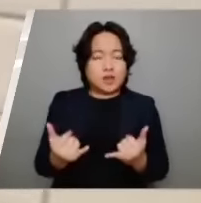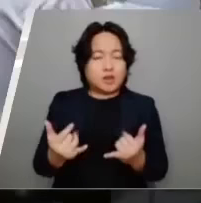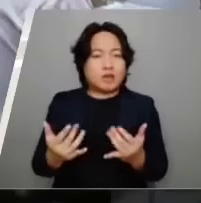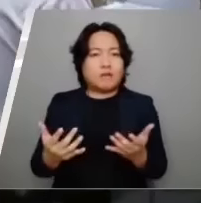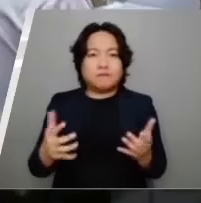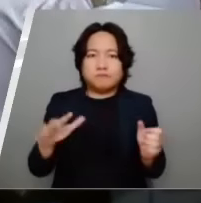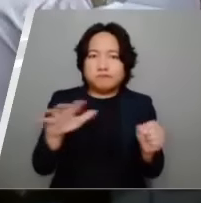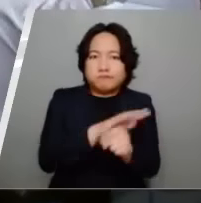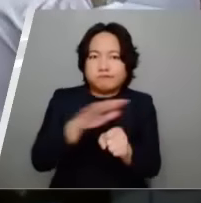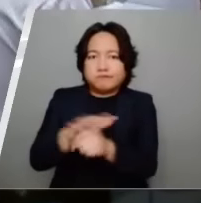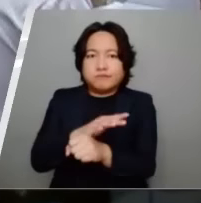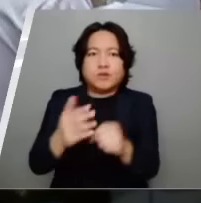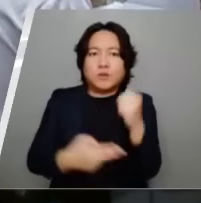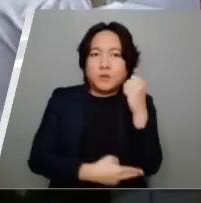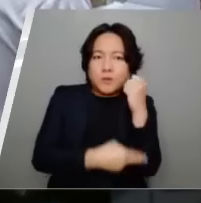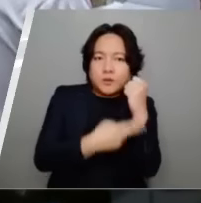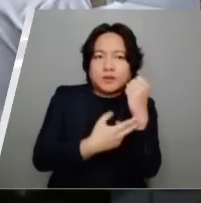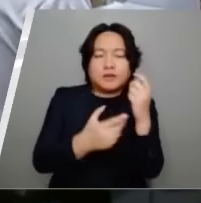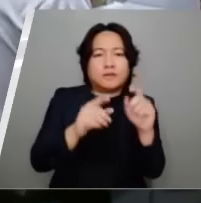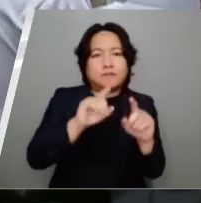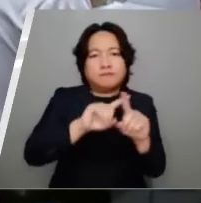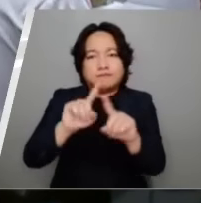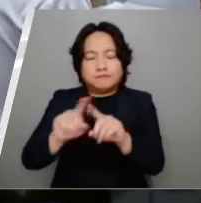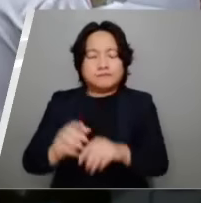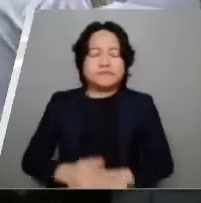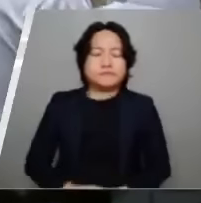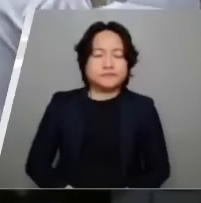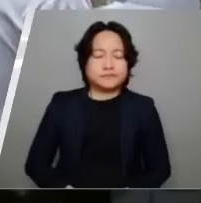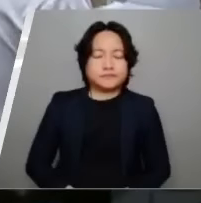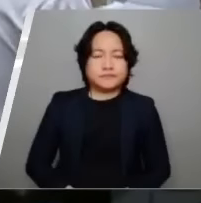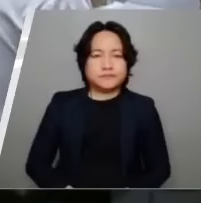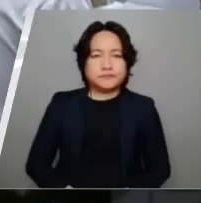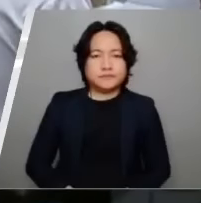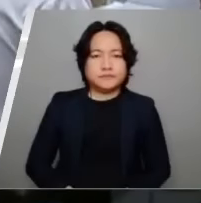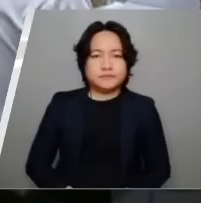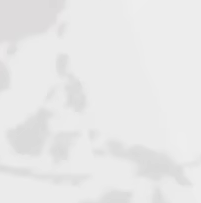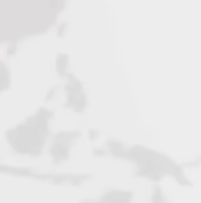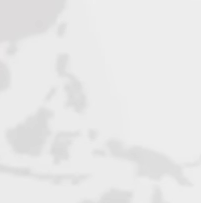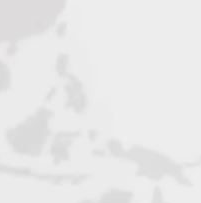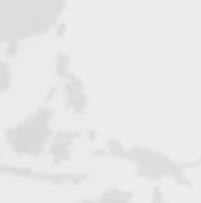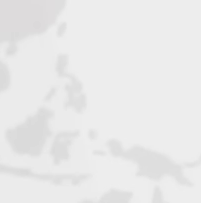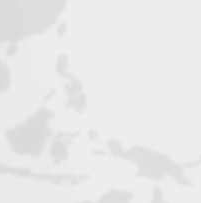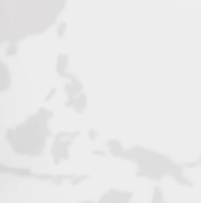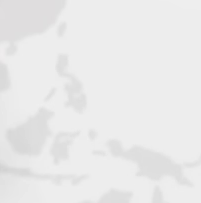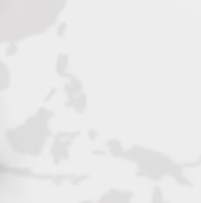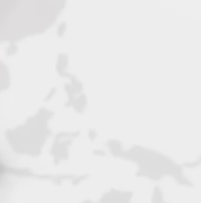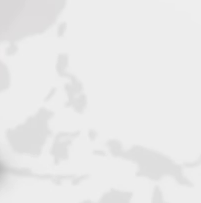Yan muna po ang pinakahuling ulat. Ako po si Sandra Aguinaldo, ang inyong saksi.